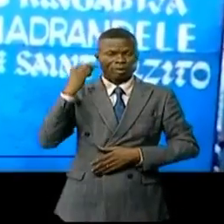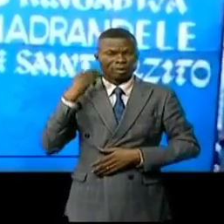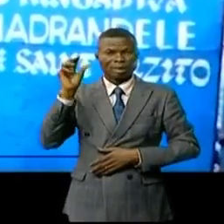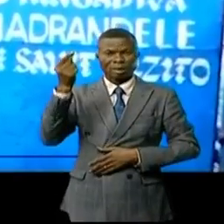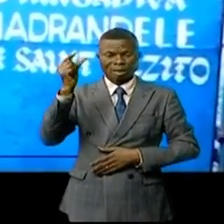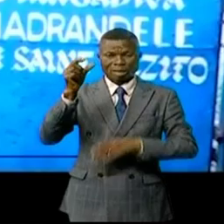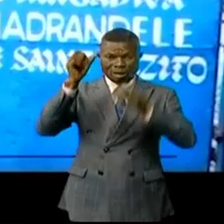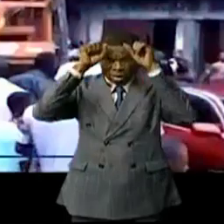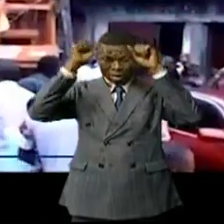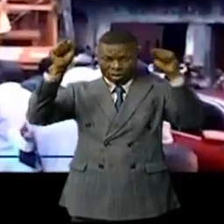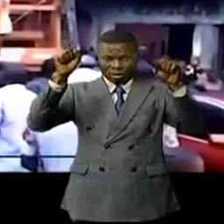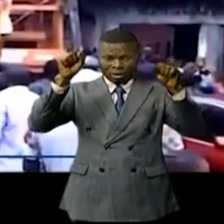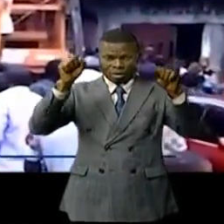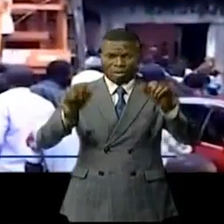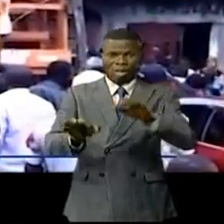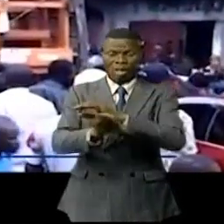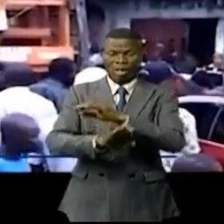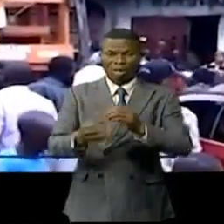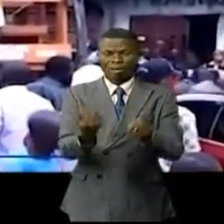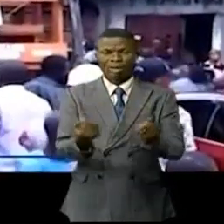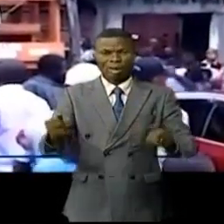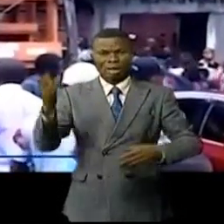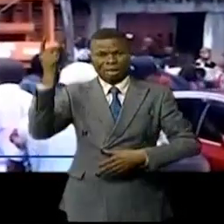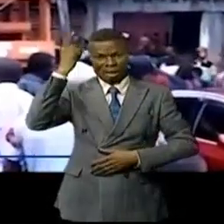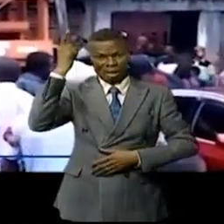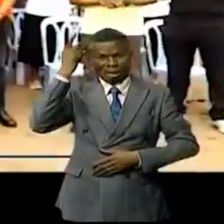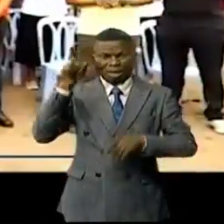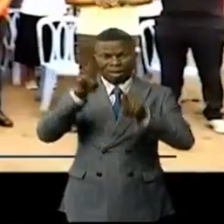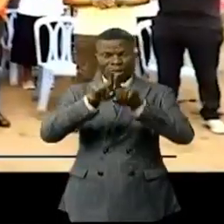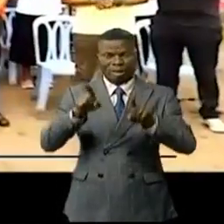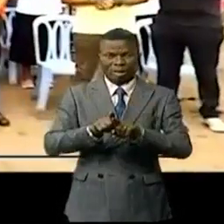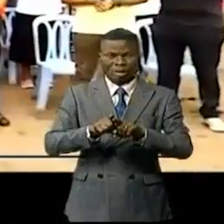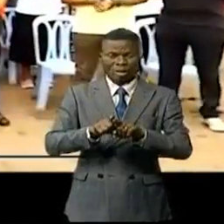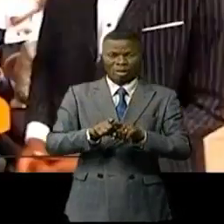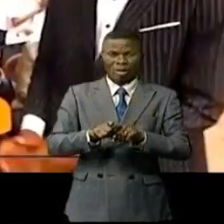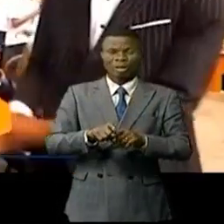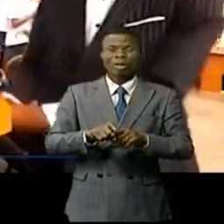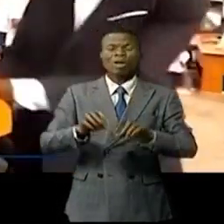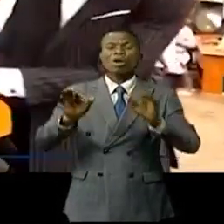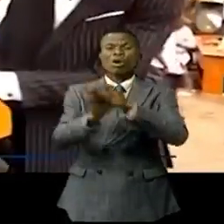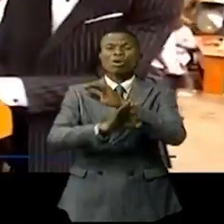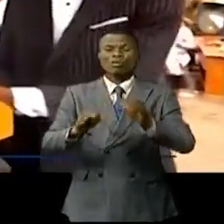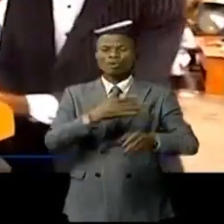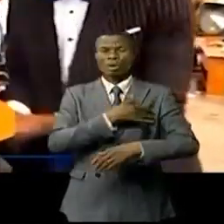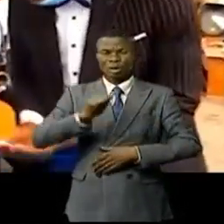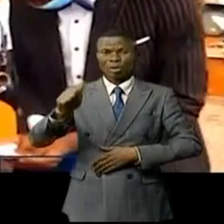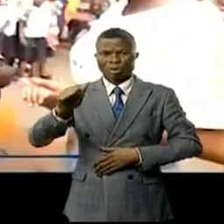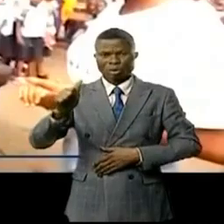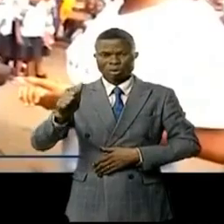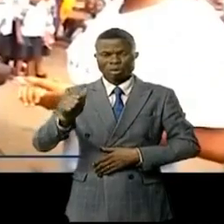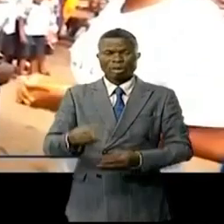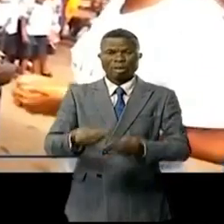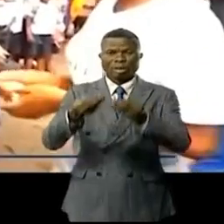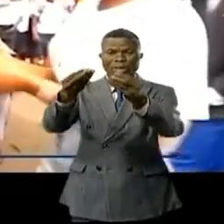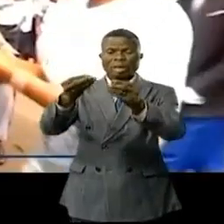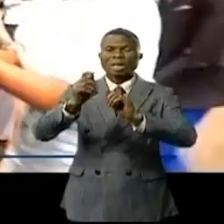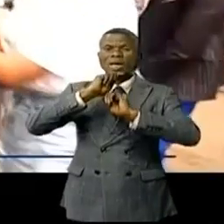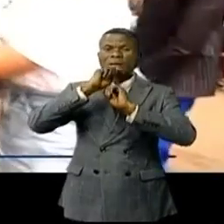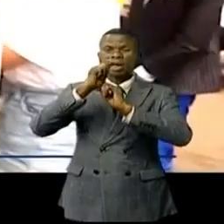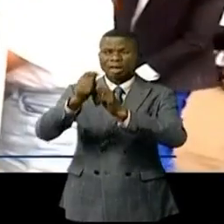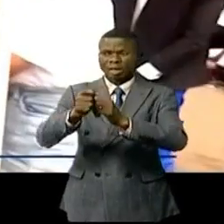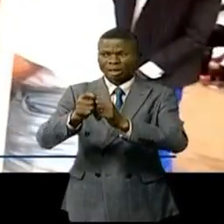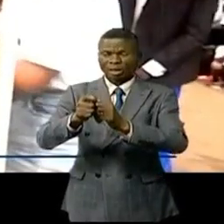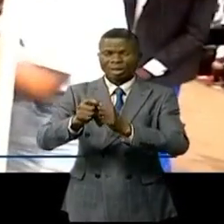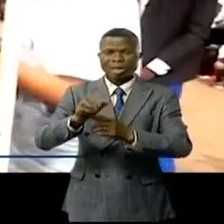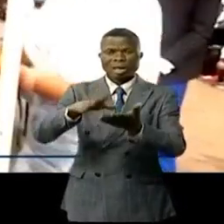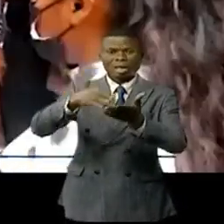et président de l'ASBEL Banakine, ainsi que de la fondation qui porte son nom, a procédé à la remise des bourses aux lauréats